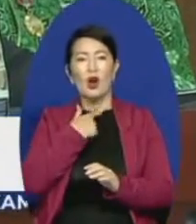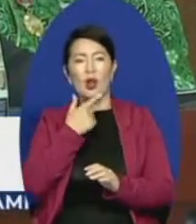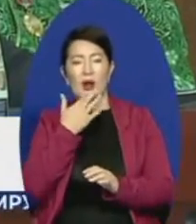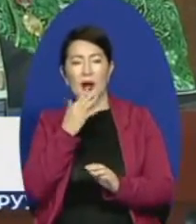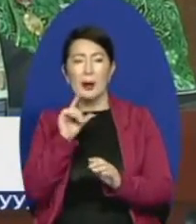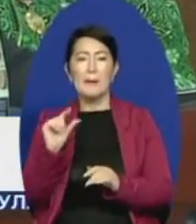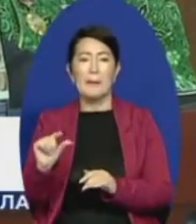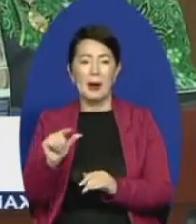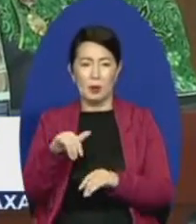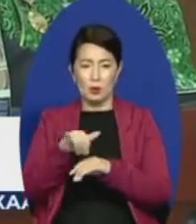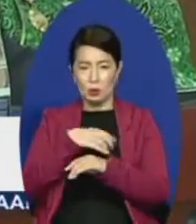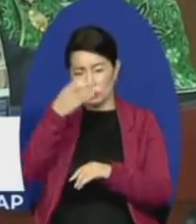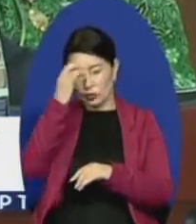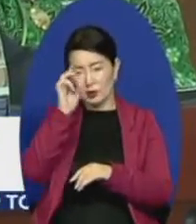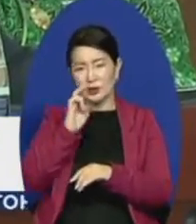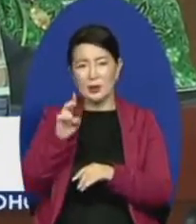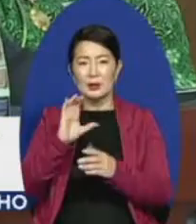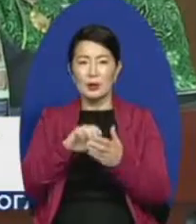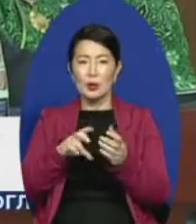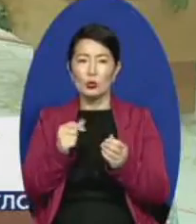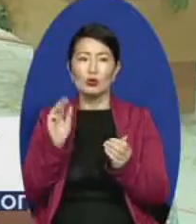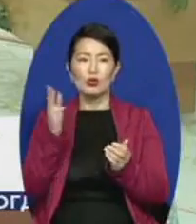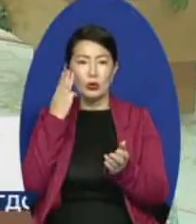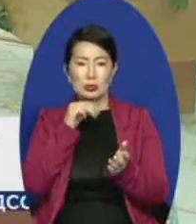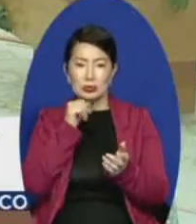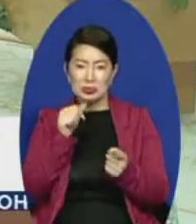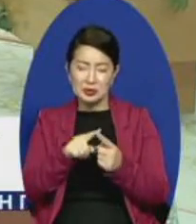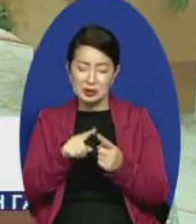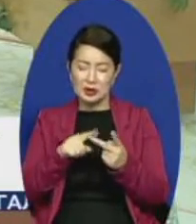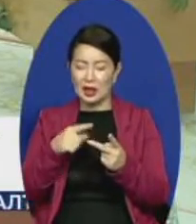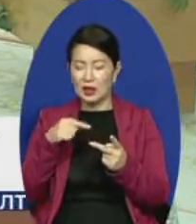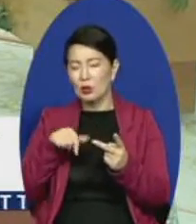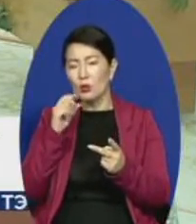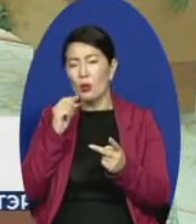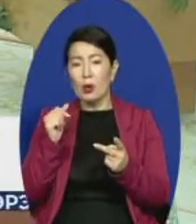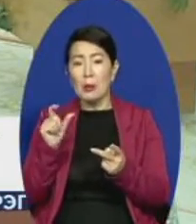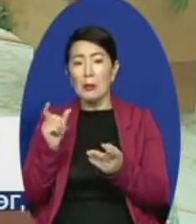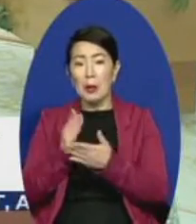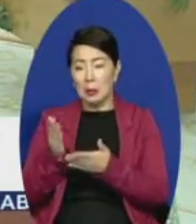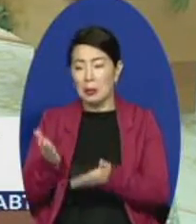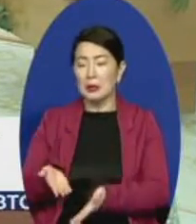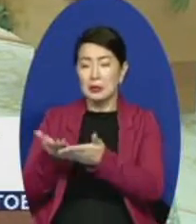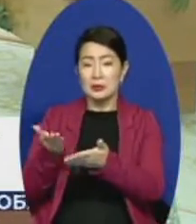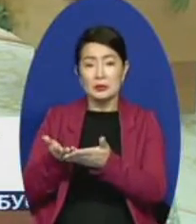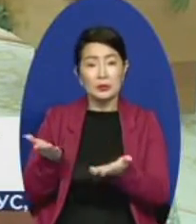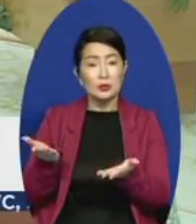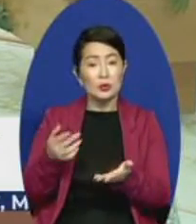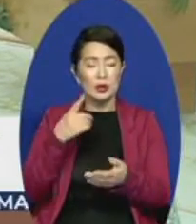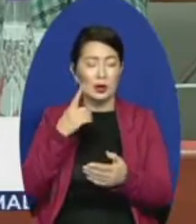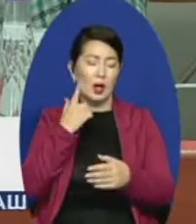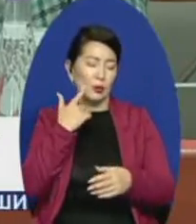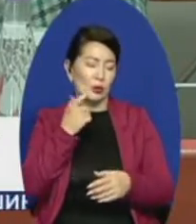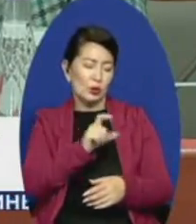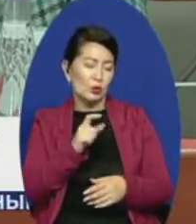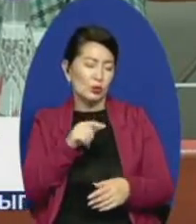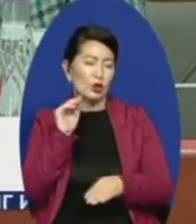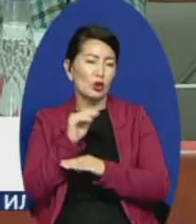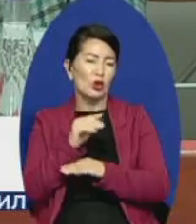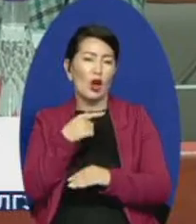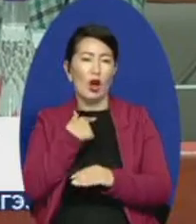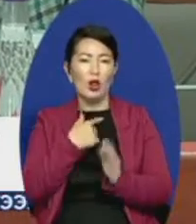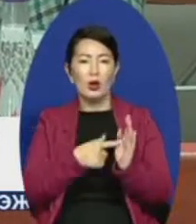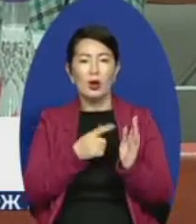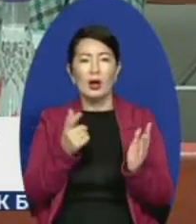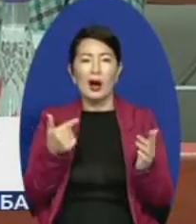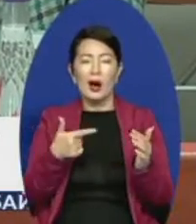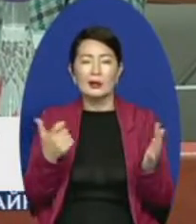Улс төрийн намын санхүүжилт тодорхой бас далдуураа мөнгөтэй хүмүүсийг дэмжиж байгаа нь эмэгтэйчүүд болон нийгмийн бусад төлөөллийн дуу хоолойг